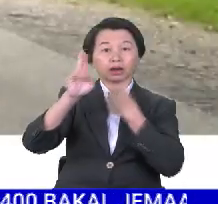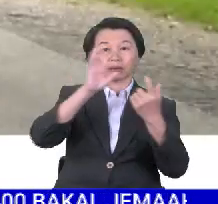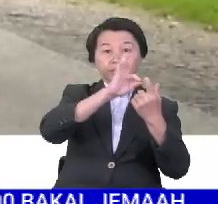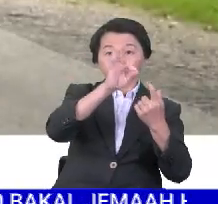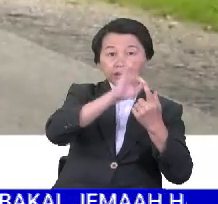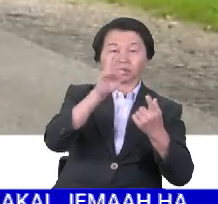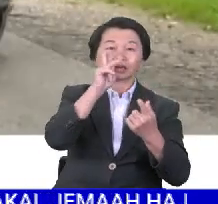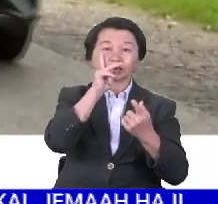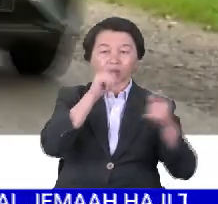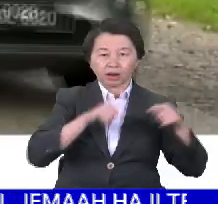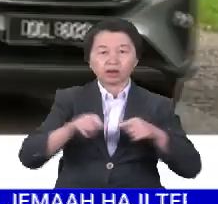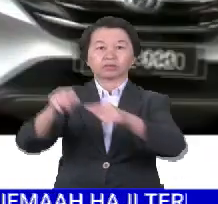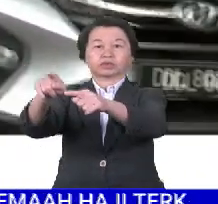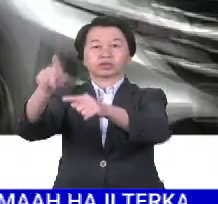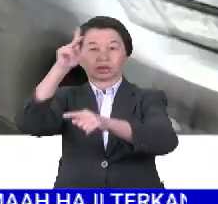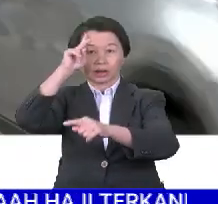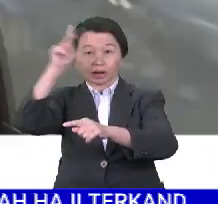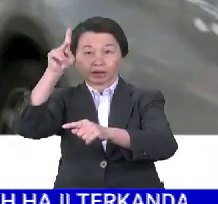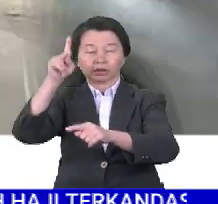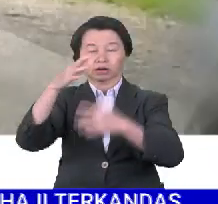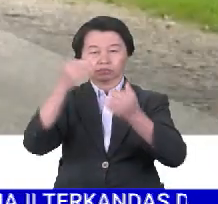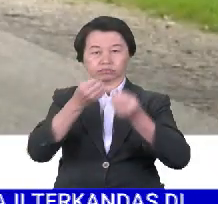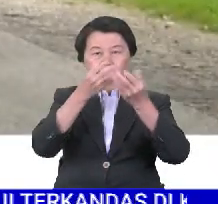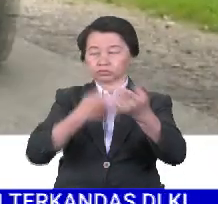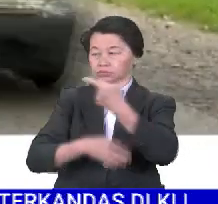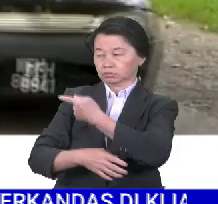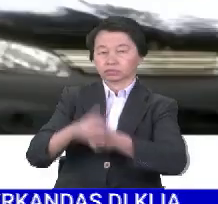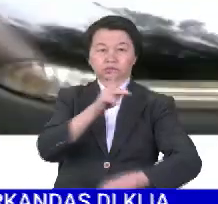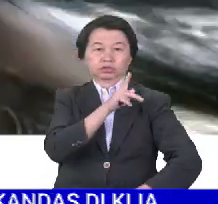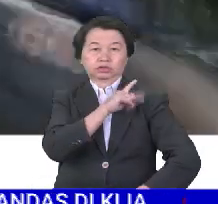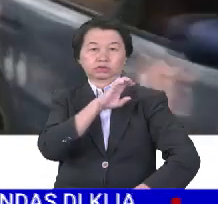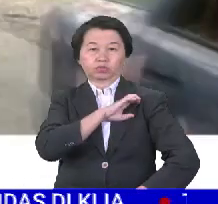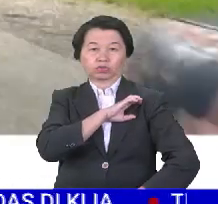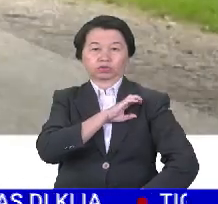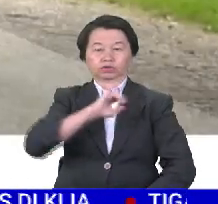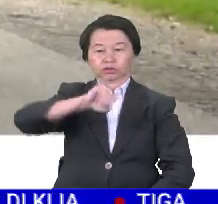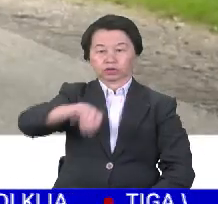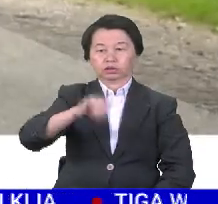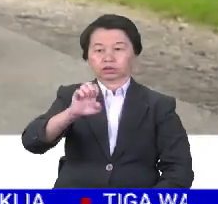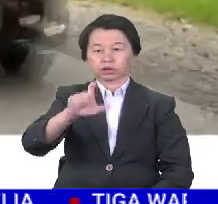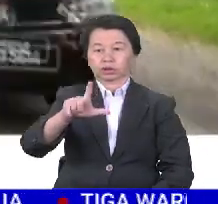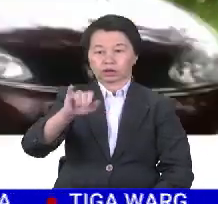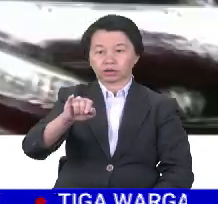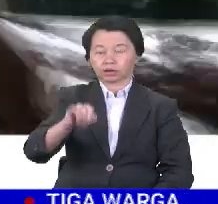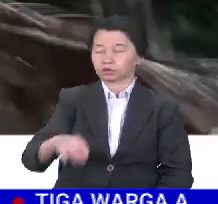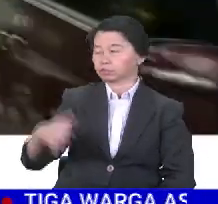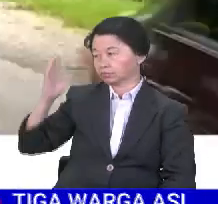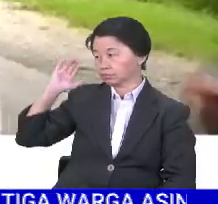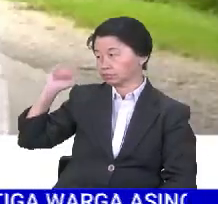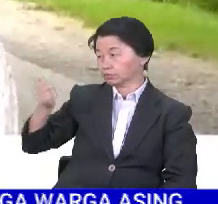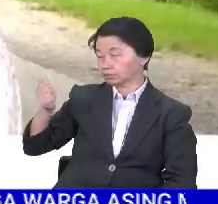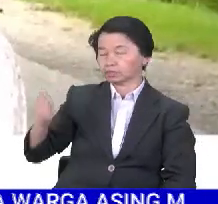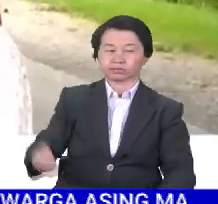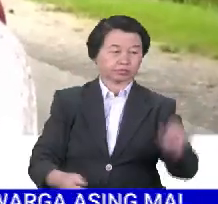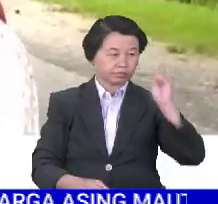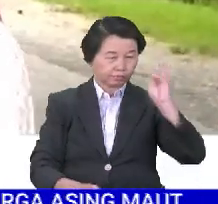Pinang dan juga Kedah. Dan untuk maklumat lanjut, saya bersama Ketua Polis Daerah Jeli Superintendent Ahmad Arifin. Assalamualaikum Tuan. Waalaikumsalam